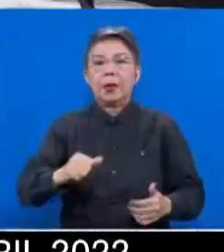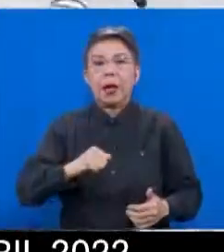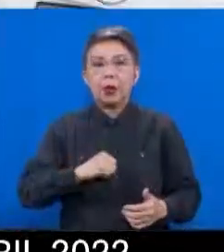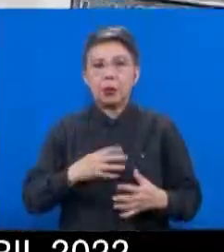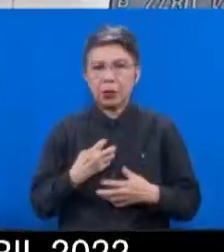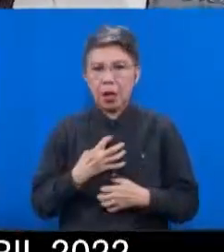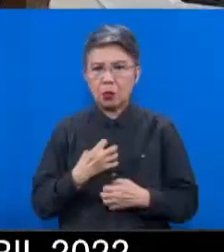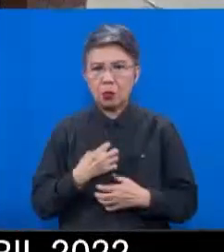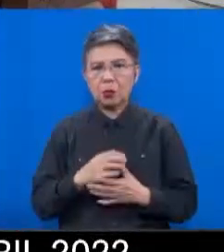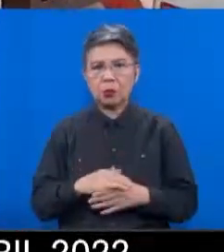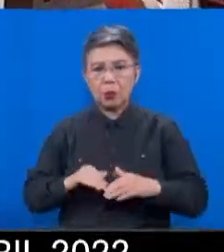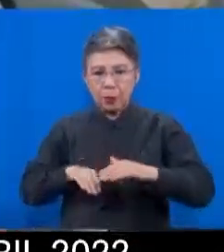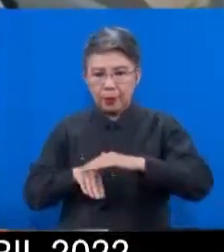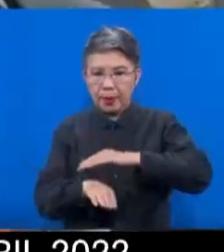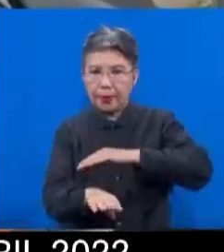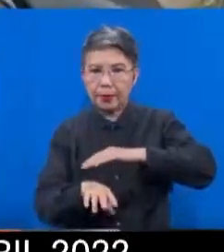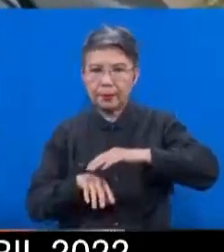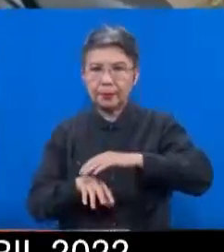akan keselamatan saat melintas.